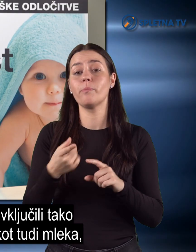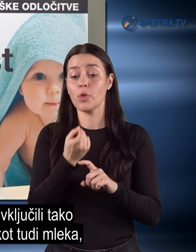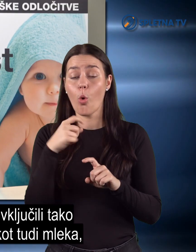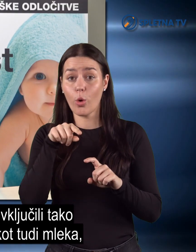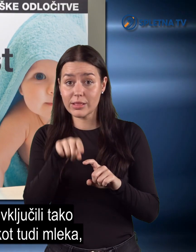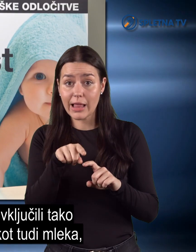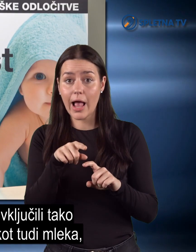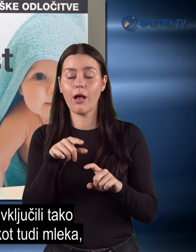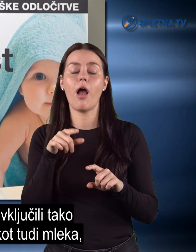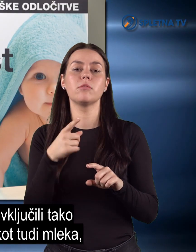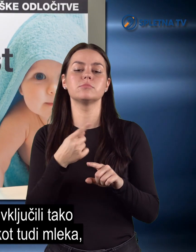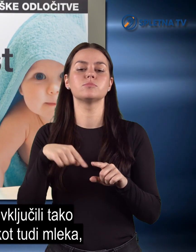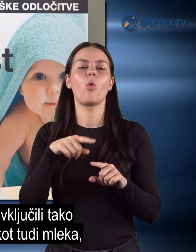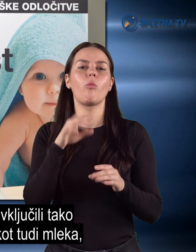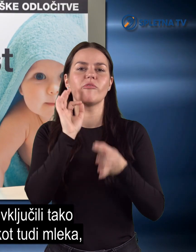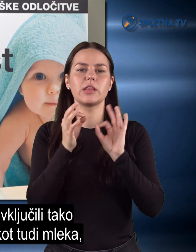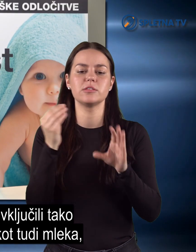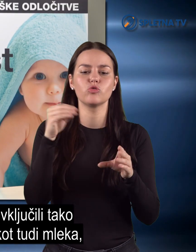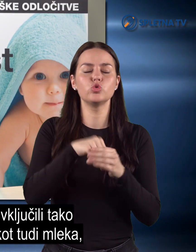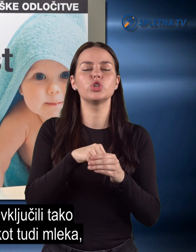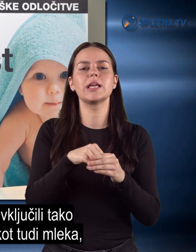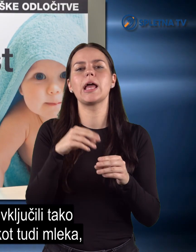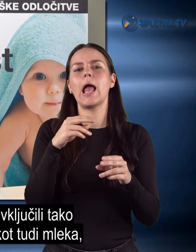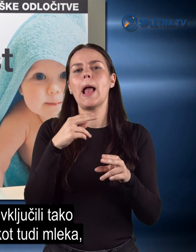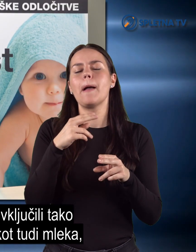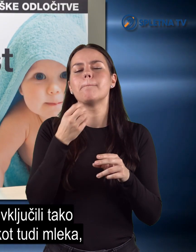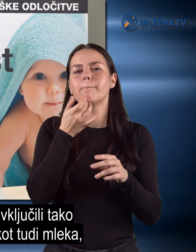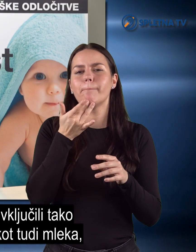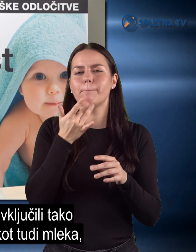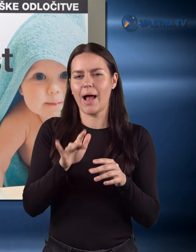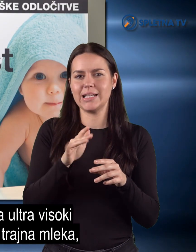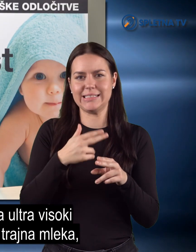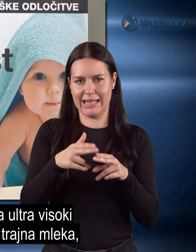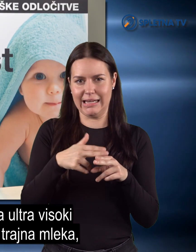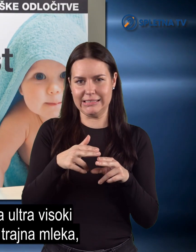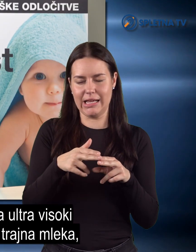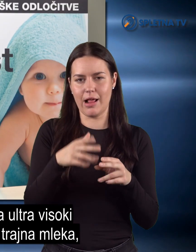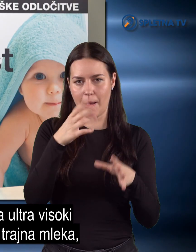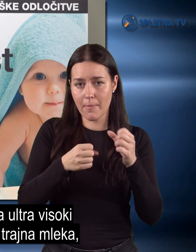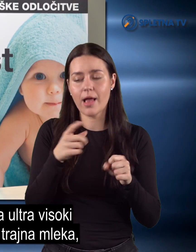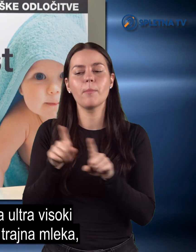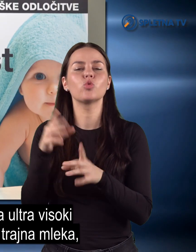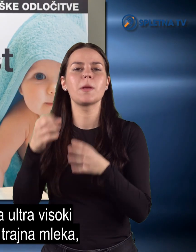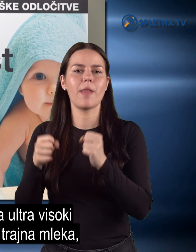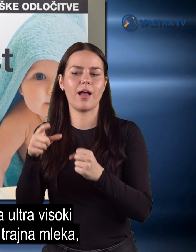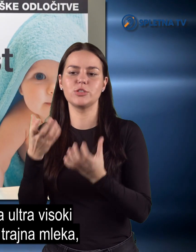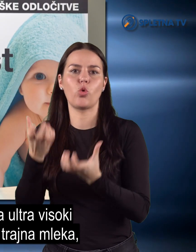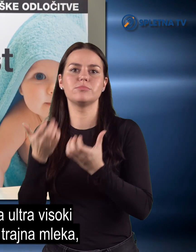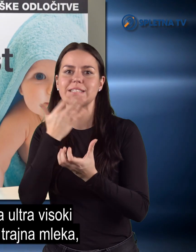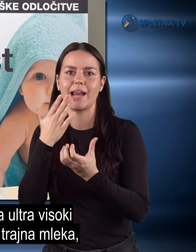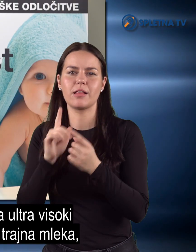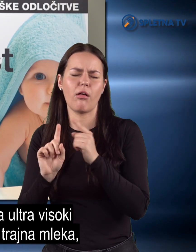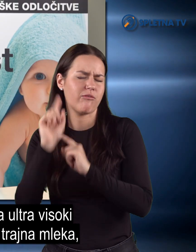tega smo v test vključili tako pasterizirana mleka, kot pa tudi mleka, ki so bila segreta na ultravisoki